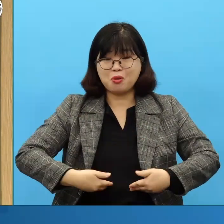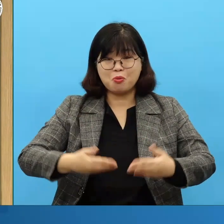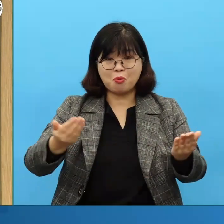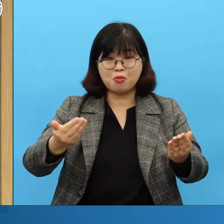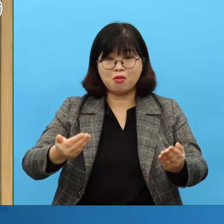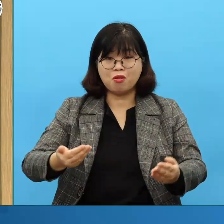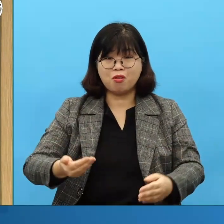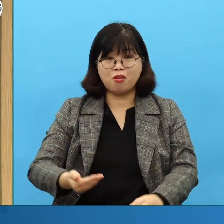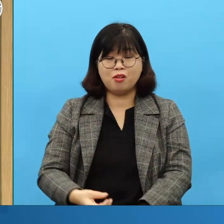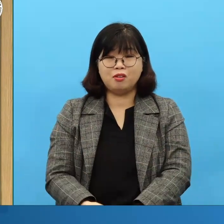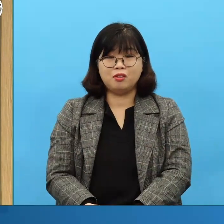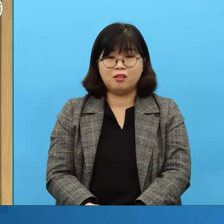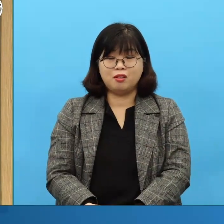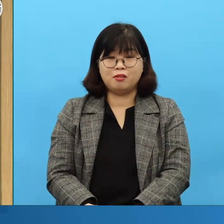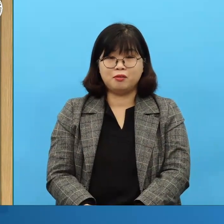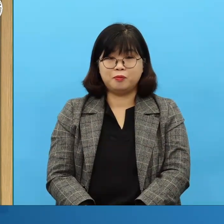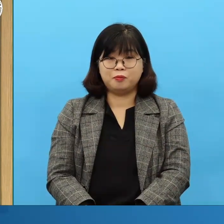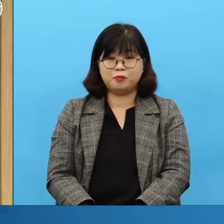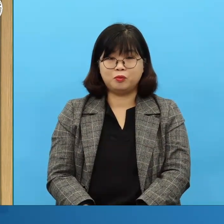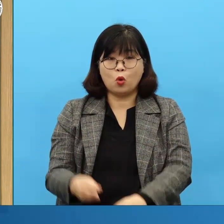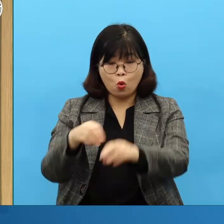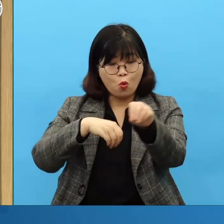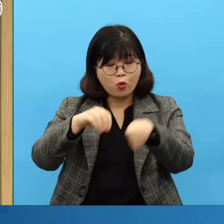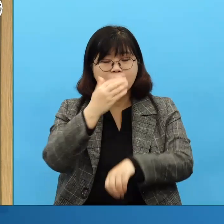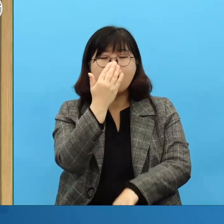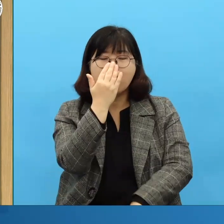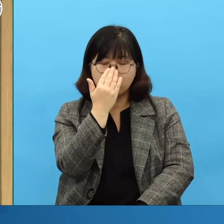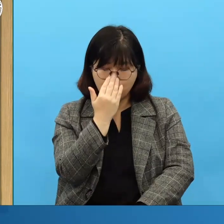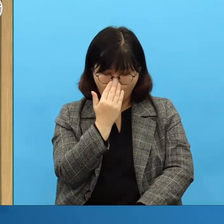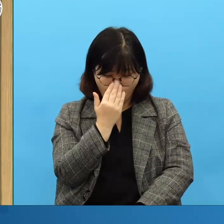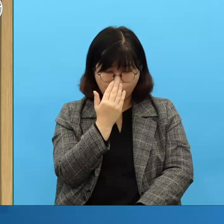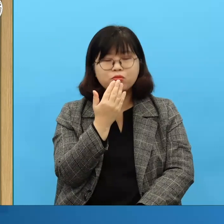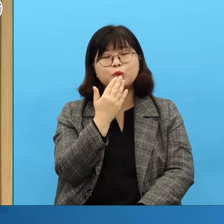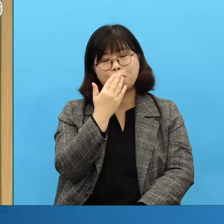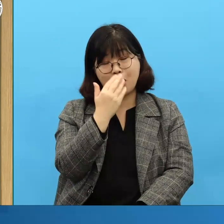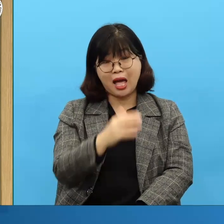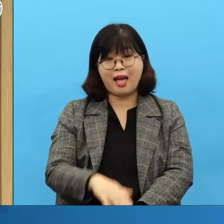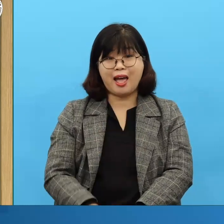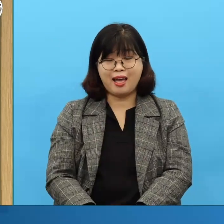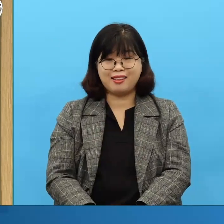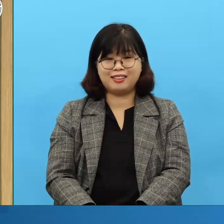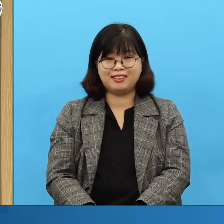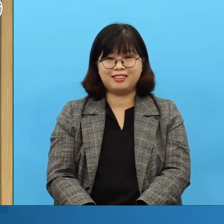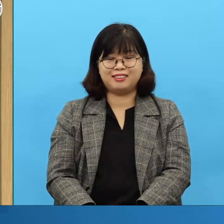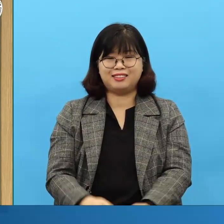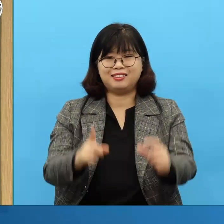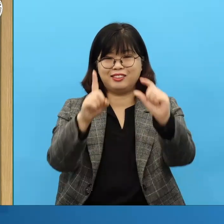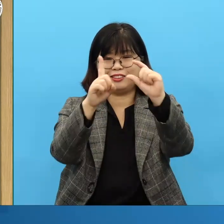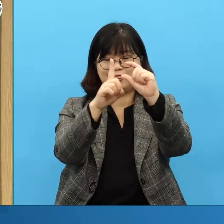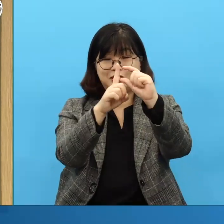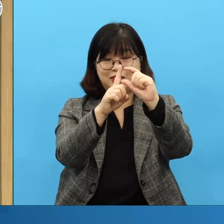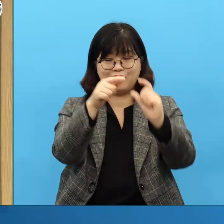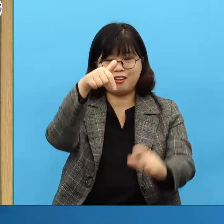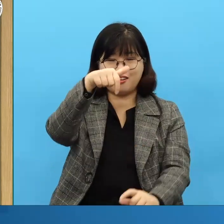possession. 그리고 그게 겸손이요. That's what humility is. 겸손의 원뜻은 단어가요.